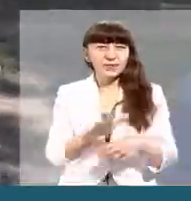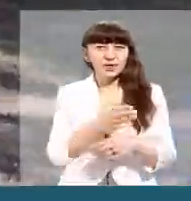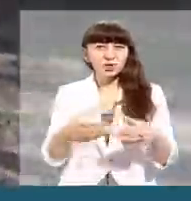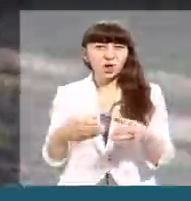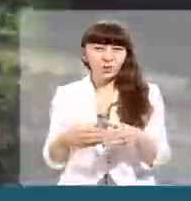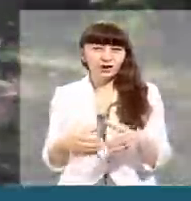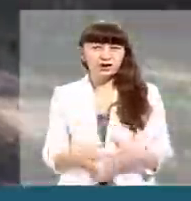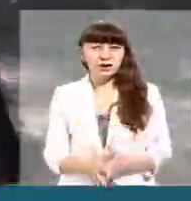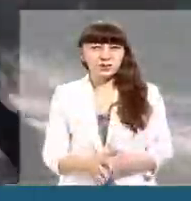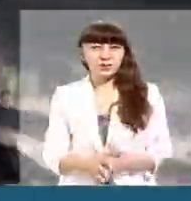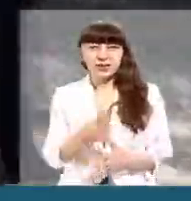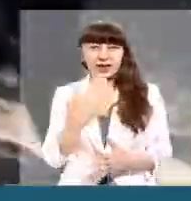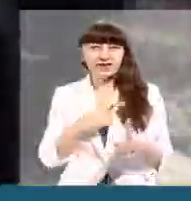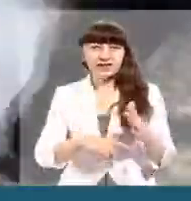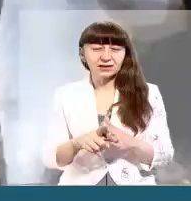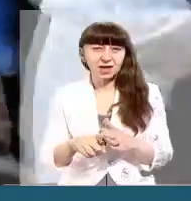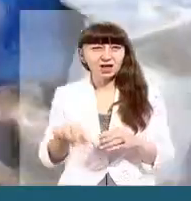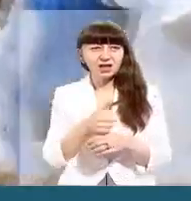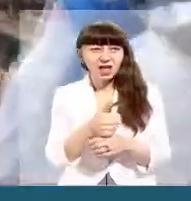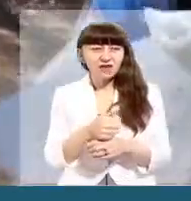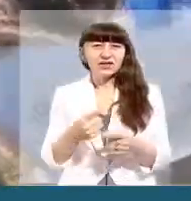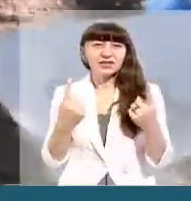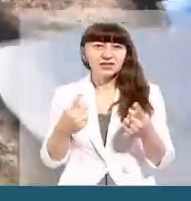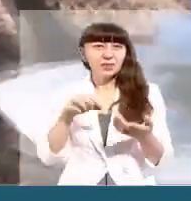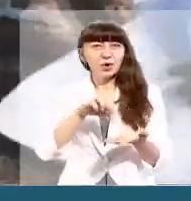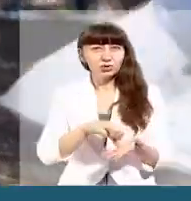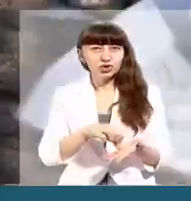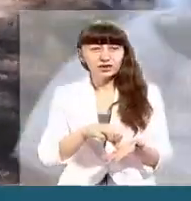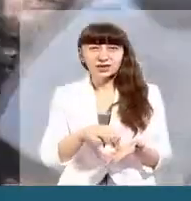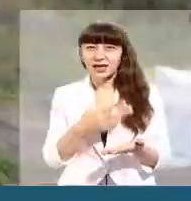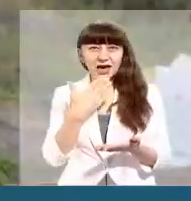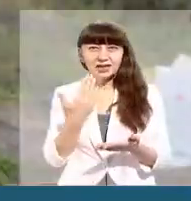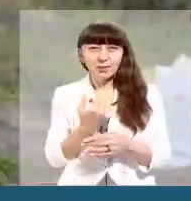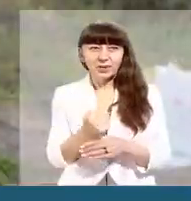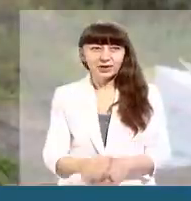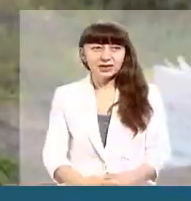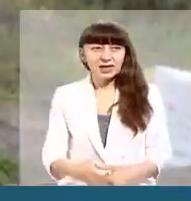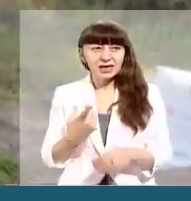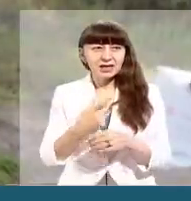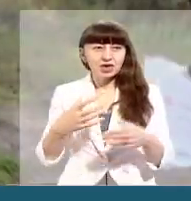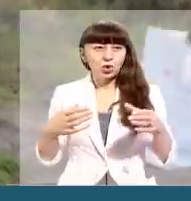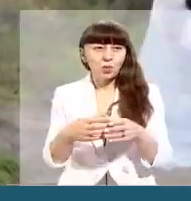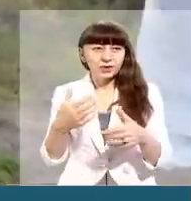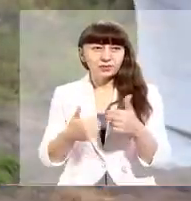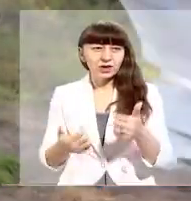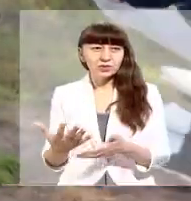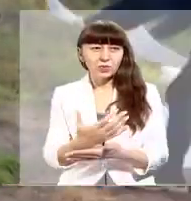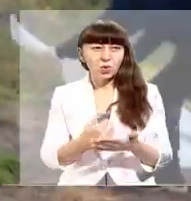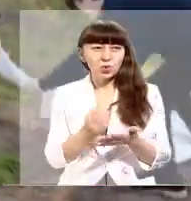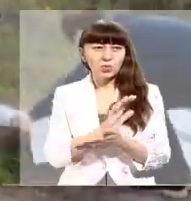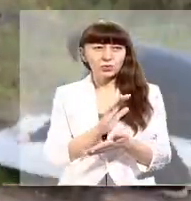не возникало. Ведь главное, как отмечают сами участники, дело далеко не в победе. Это командные соревнования по сбору